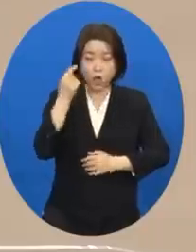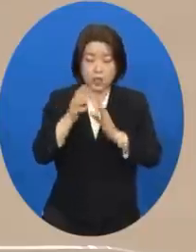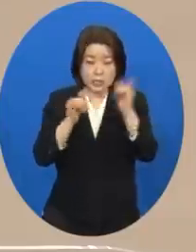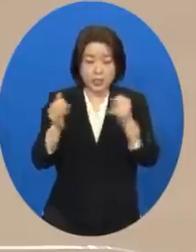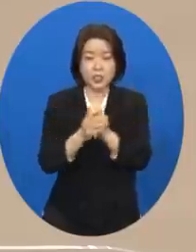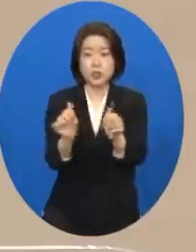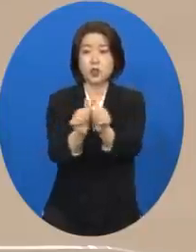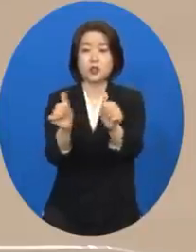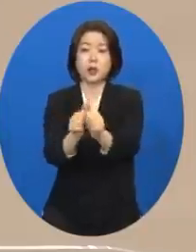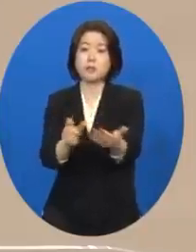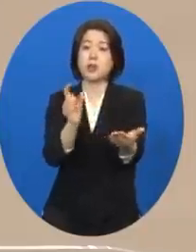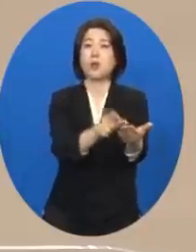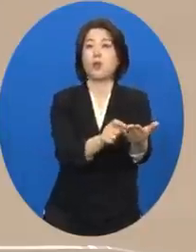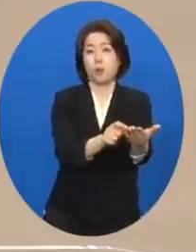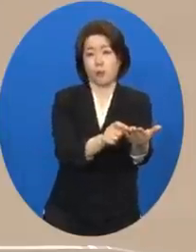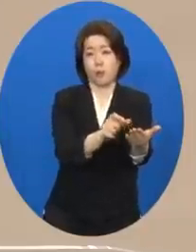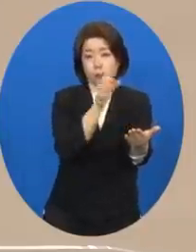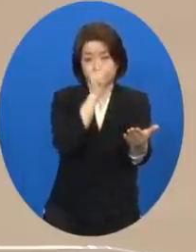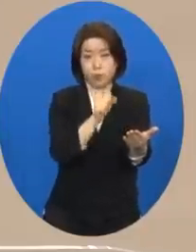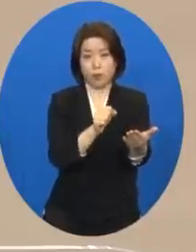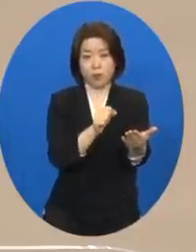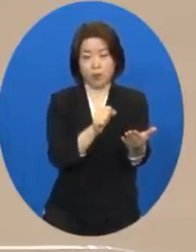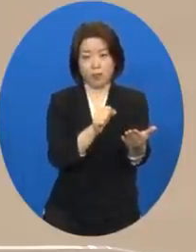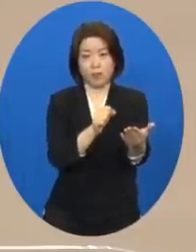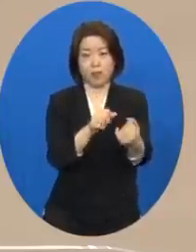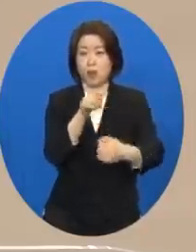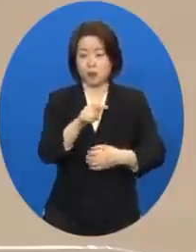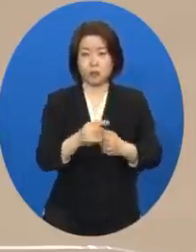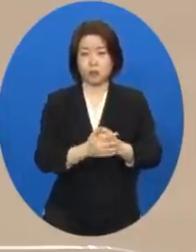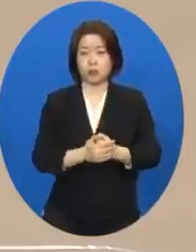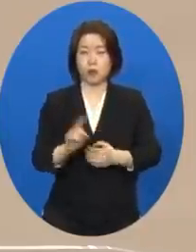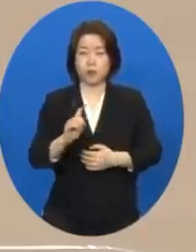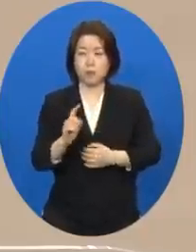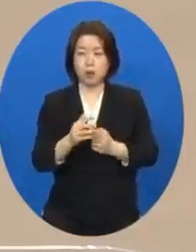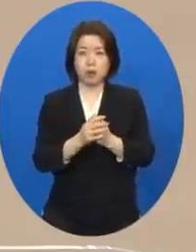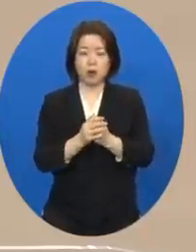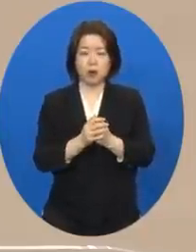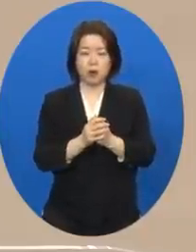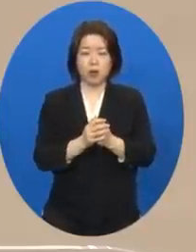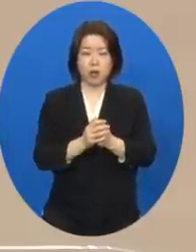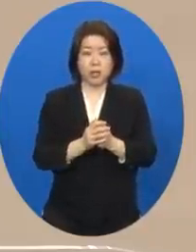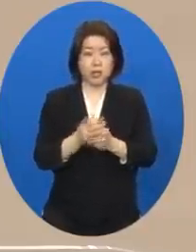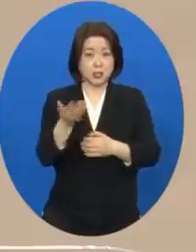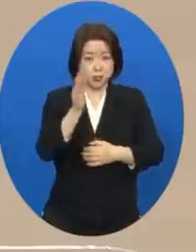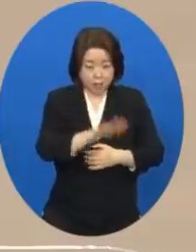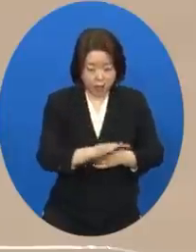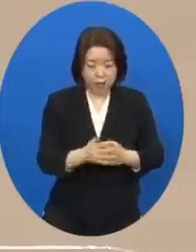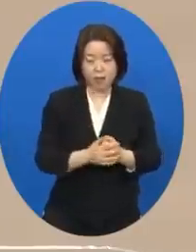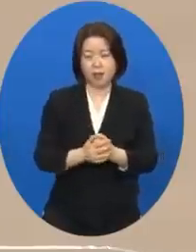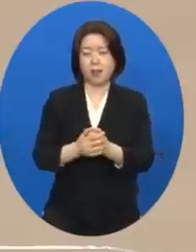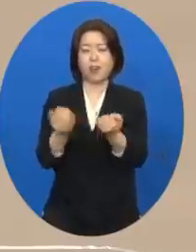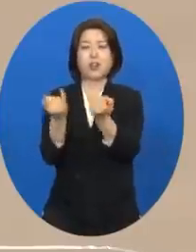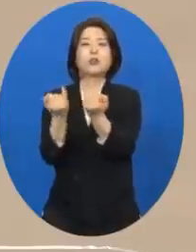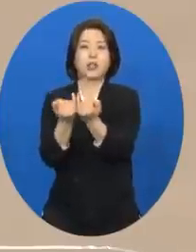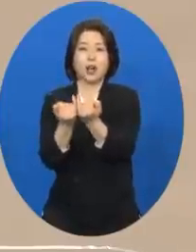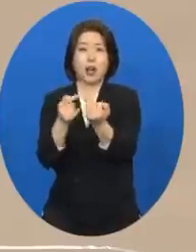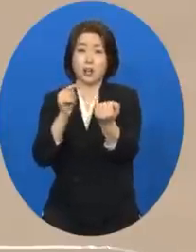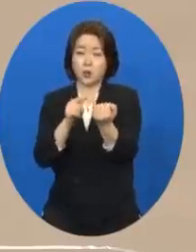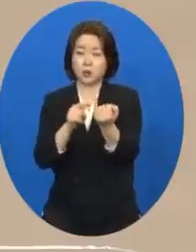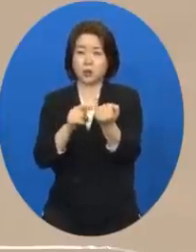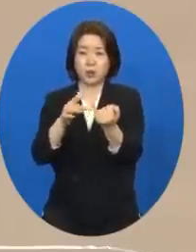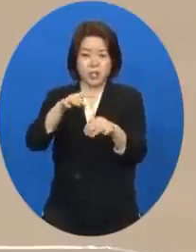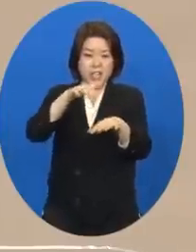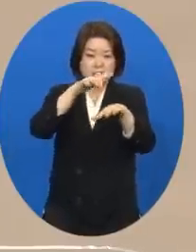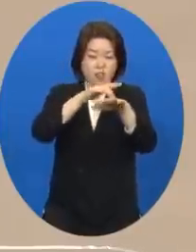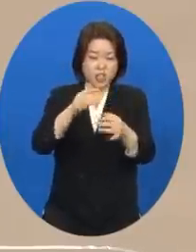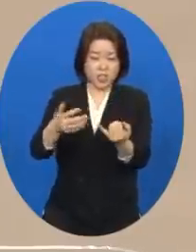남자로 기록해 있겠지요 그것도 귀신 들렸던 여자라 막달라 마리아가 예수님의